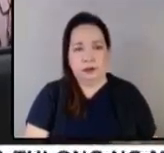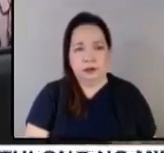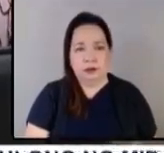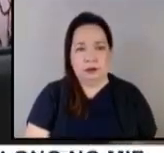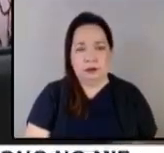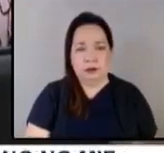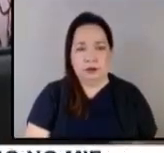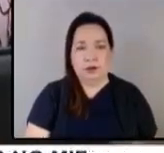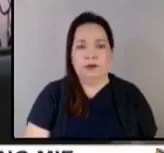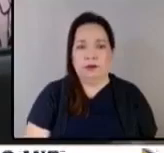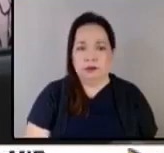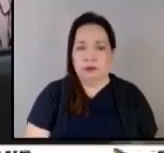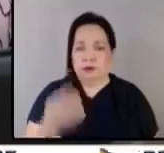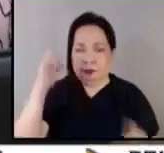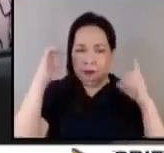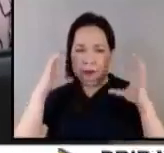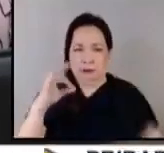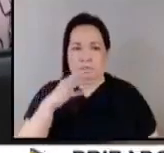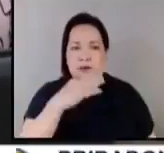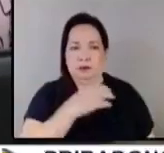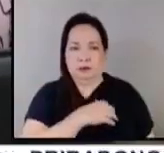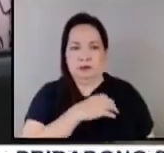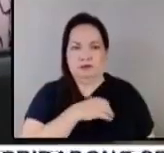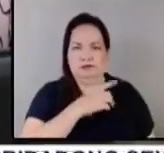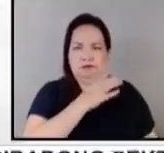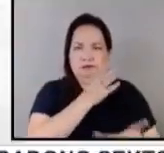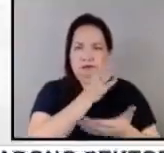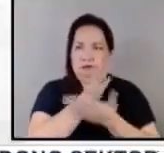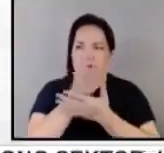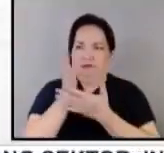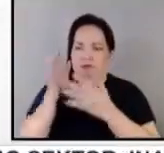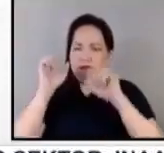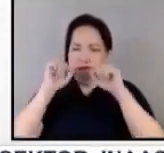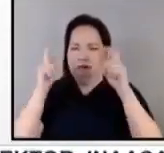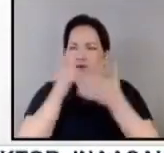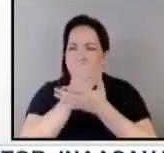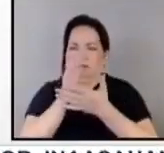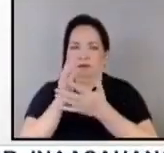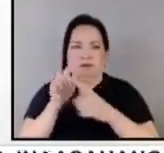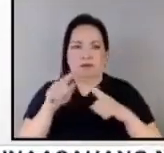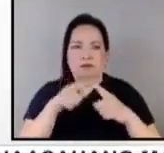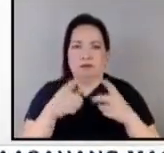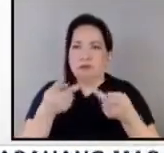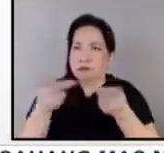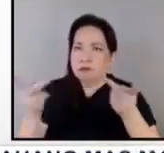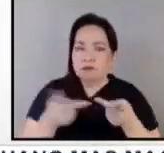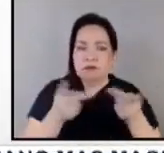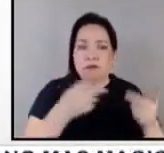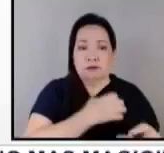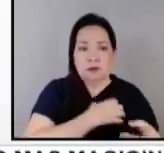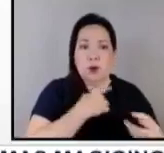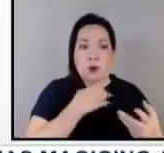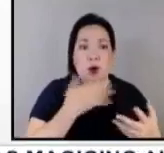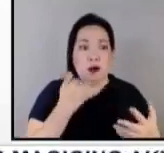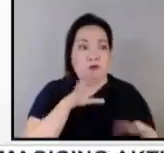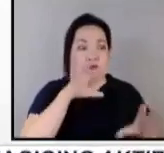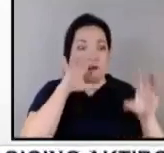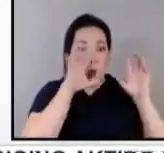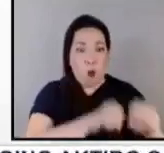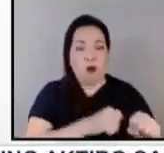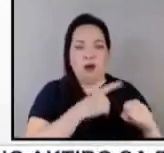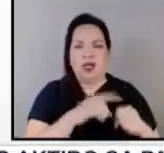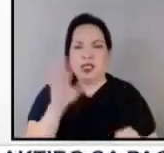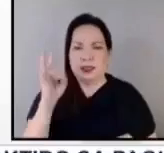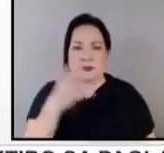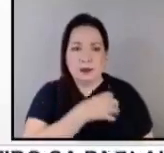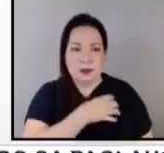Ikinasal ng PNP ang malawakang inspeksyon sa mga custodial facility sa bansa kasunod ng insidente ng pagkakaaresto ng pitong pulis na sangkot sa ilegal na